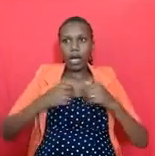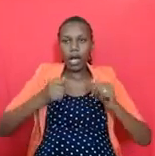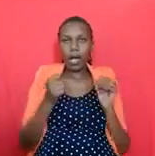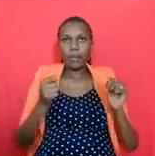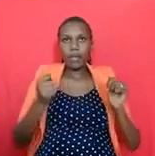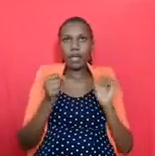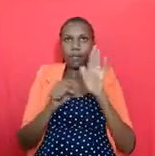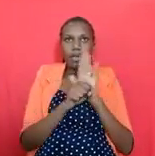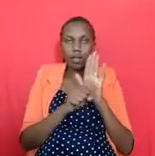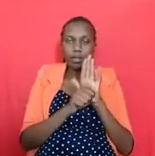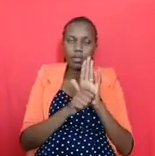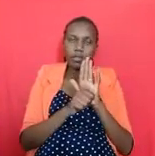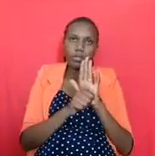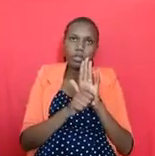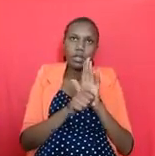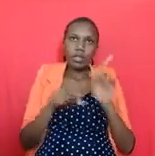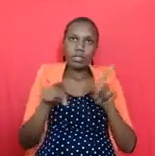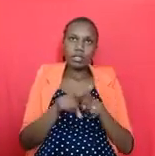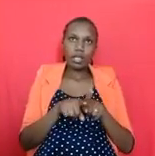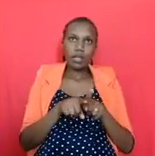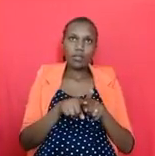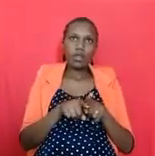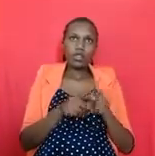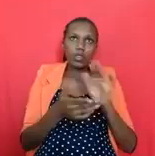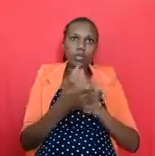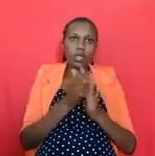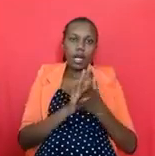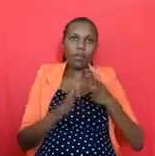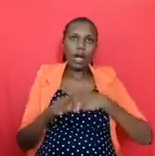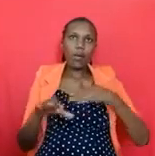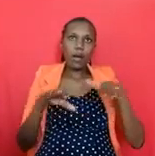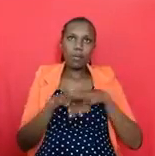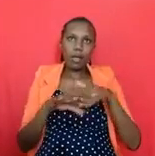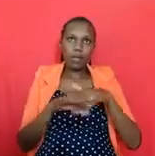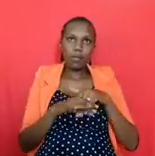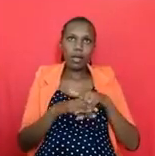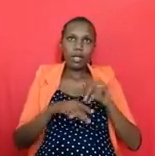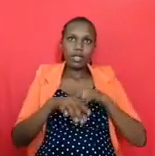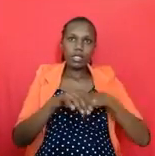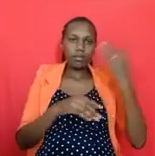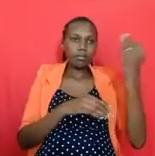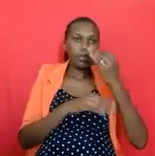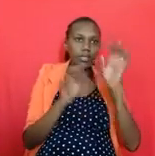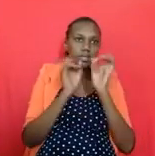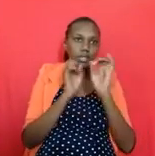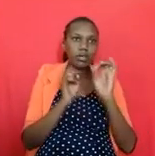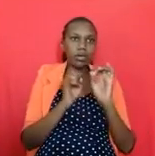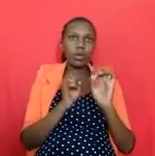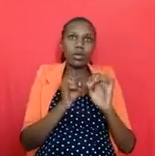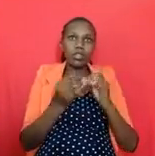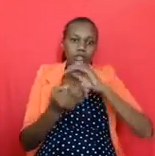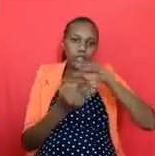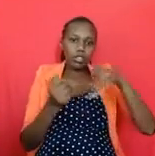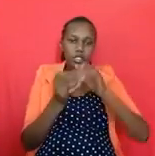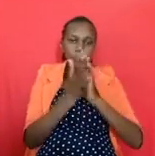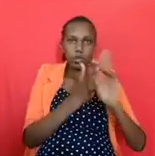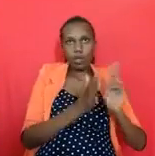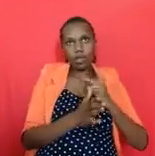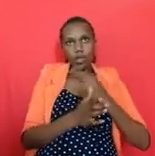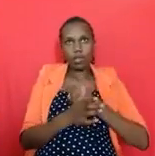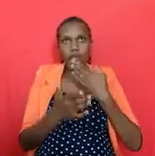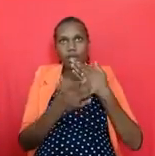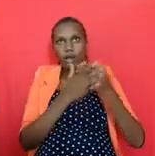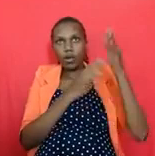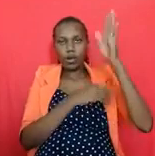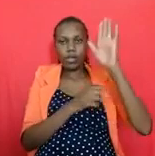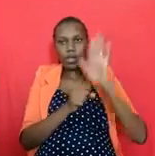muno, Canon. Na kano niri unia tuikire mu Kristu witu. Liri atari hadu arahujia. Athomaga hamwe na ithuĩ. Ni tugukigatha Ngai